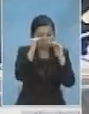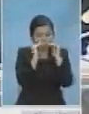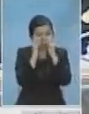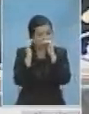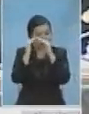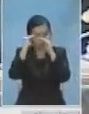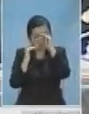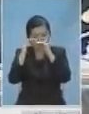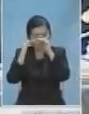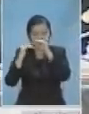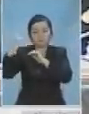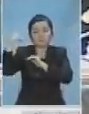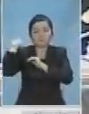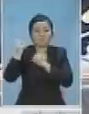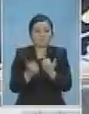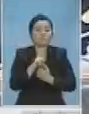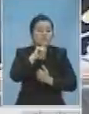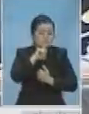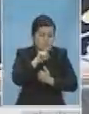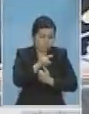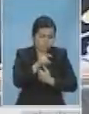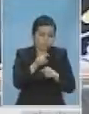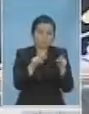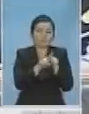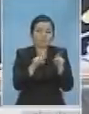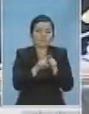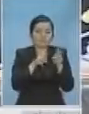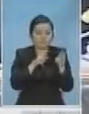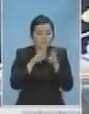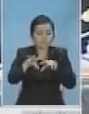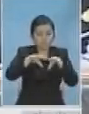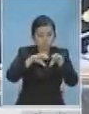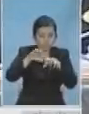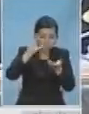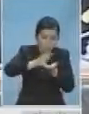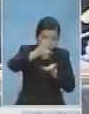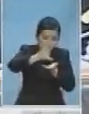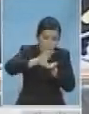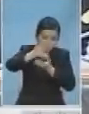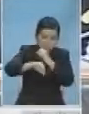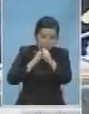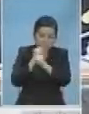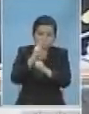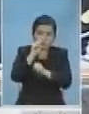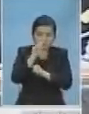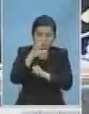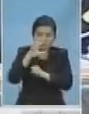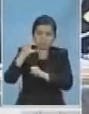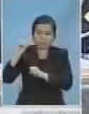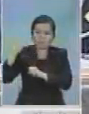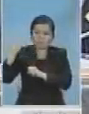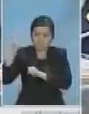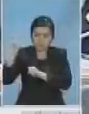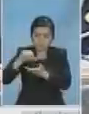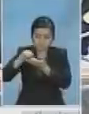เพราะฉะนั้นคำถามในส่วนนี้ก็คือว่าเราจัดสรรงบประมาณในปี2556นี้ตอบโจทย์ในเรื่องนี้หรือไม่เพียง